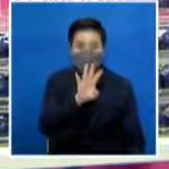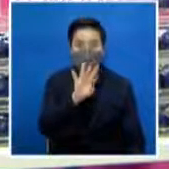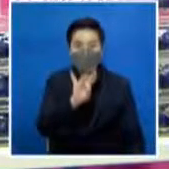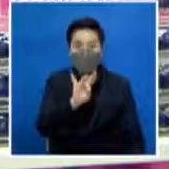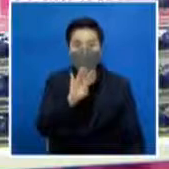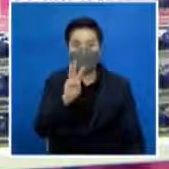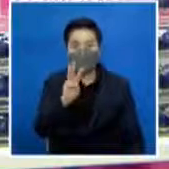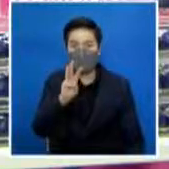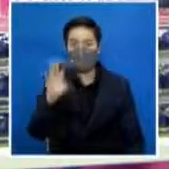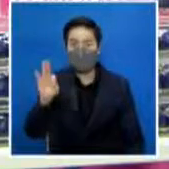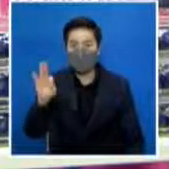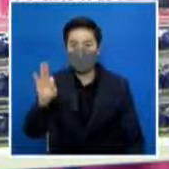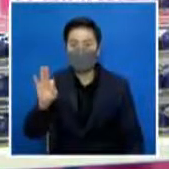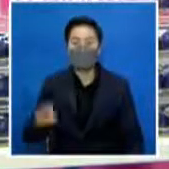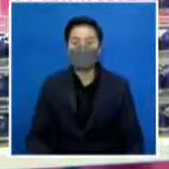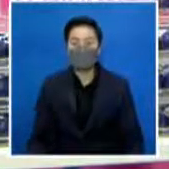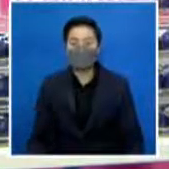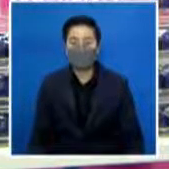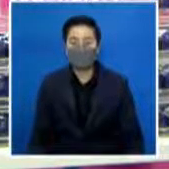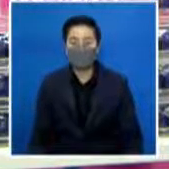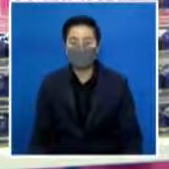4869